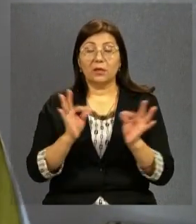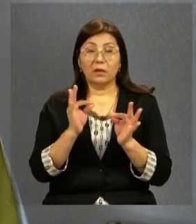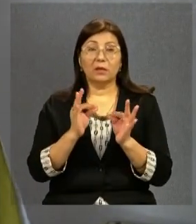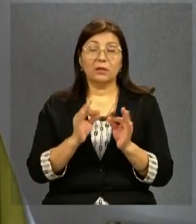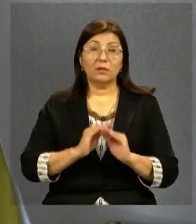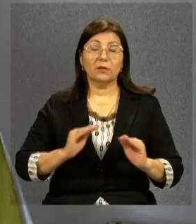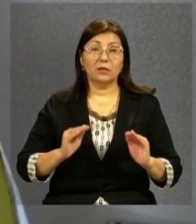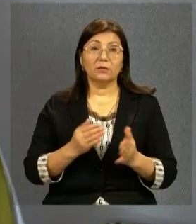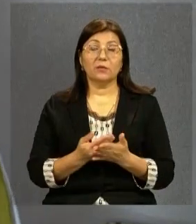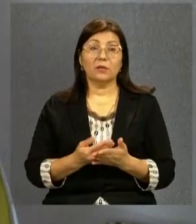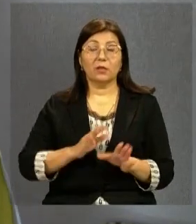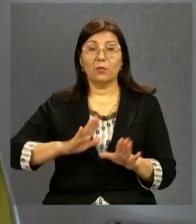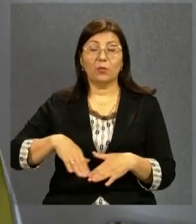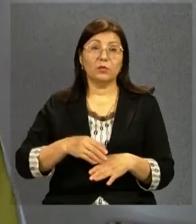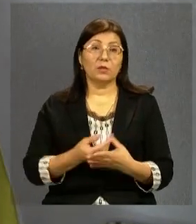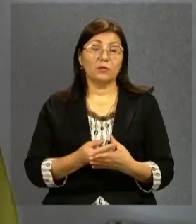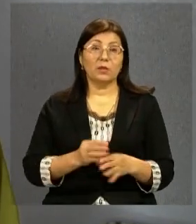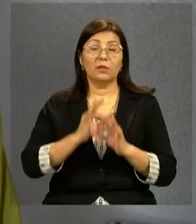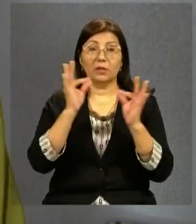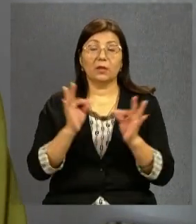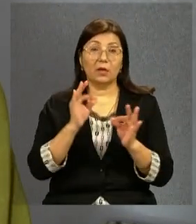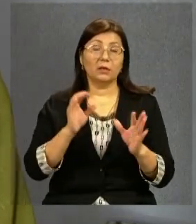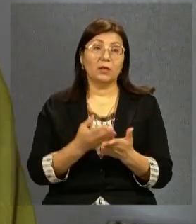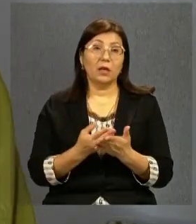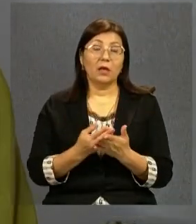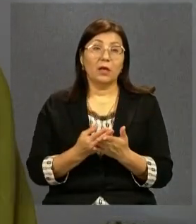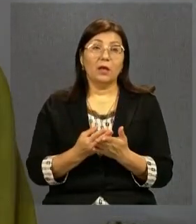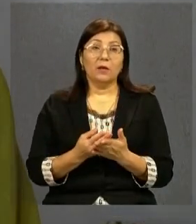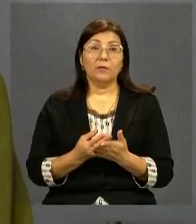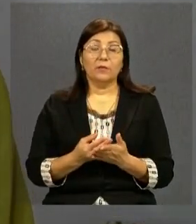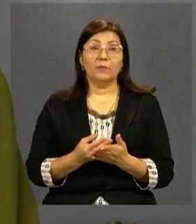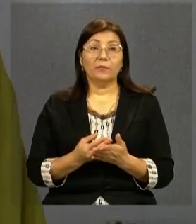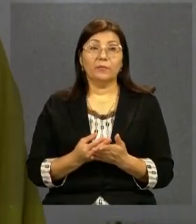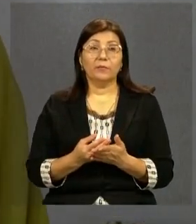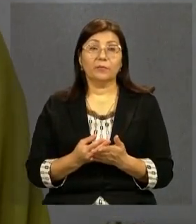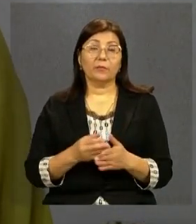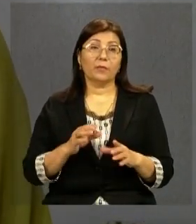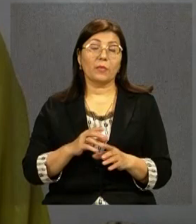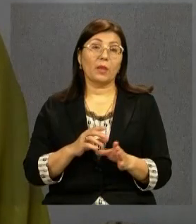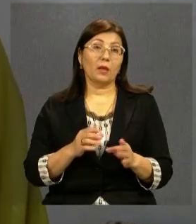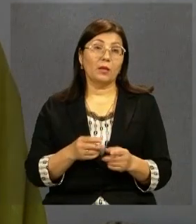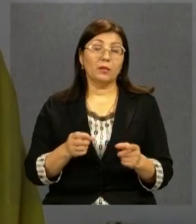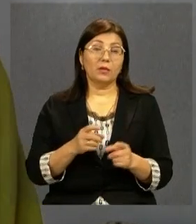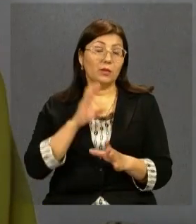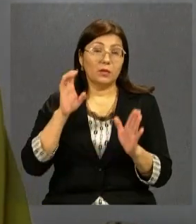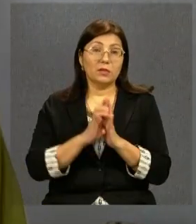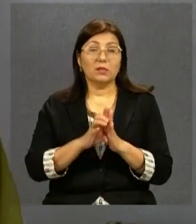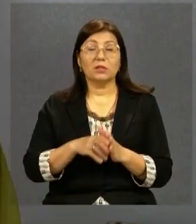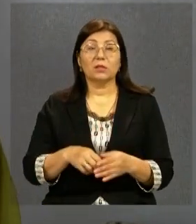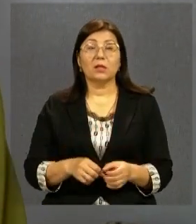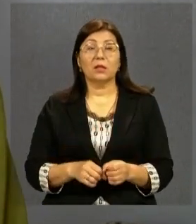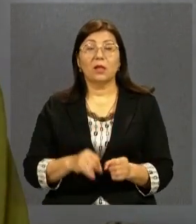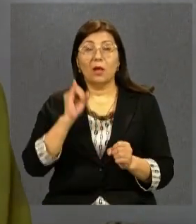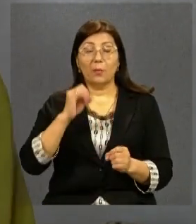в детстве и после и никогда не слышали от него это, даже дурного, плохого слова.